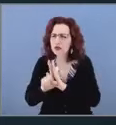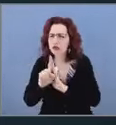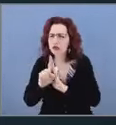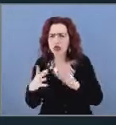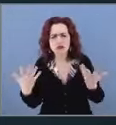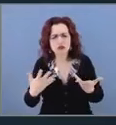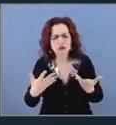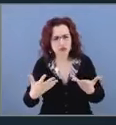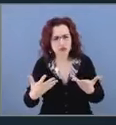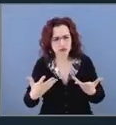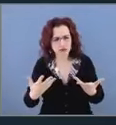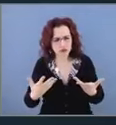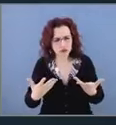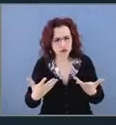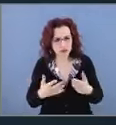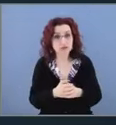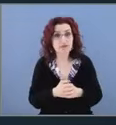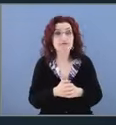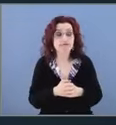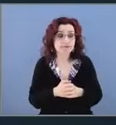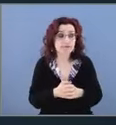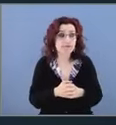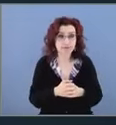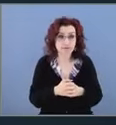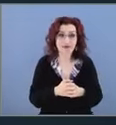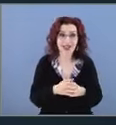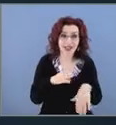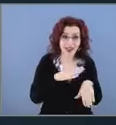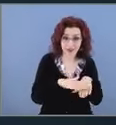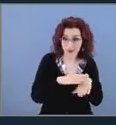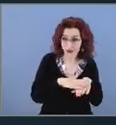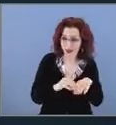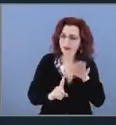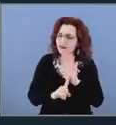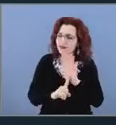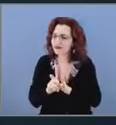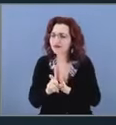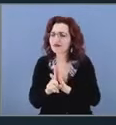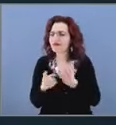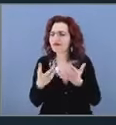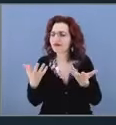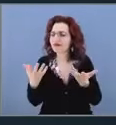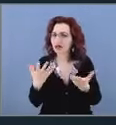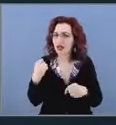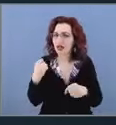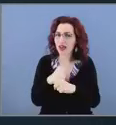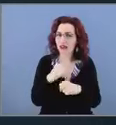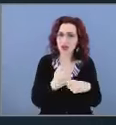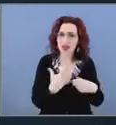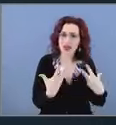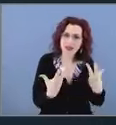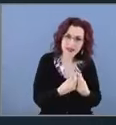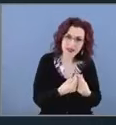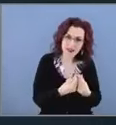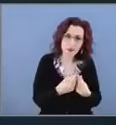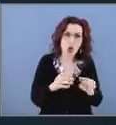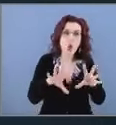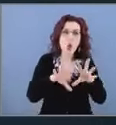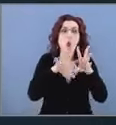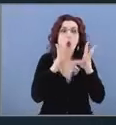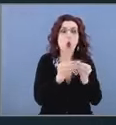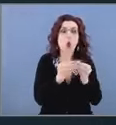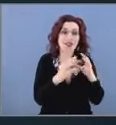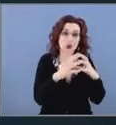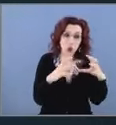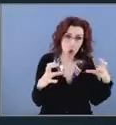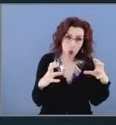è che lavorare insieme ad un'industria e agrocamera sono state queste, diciamo, le due